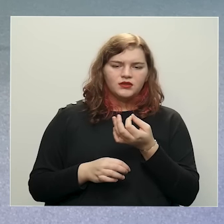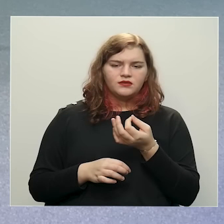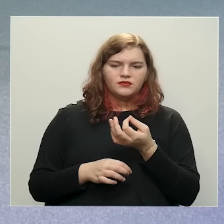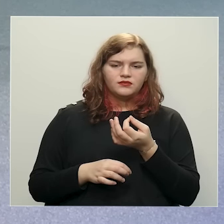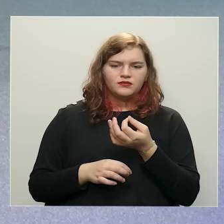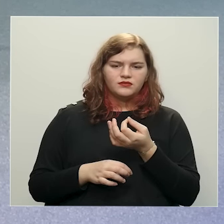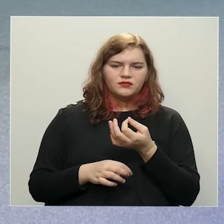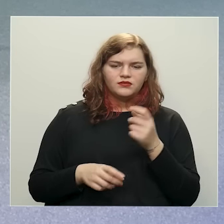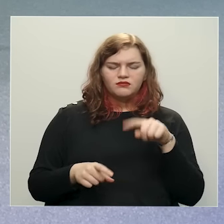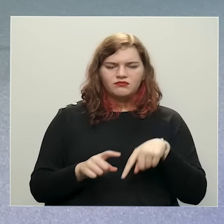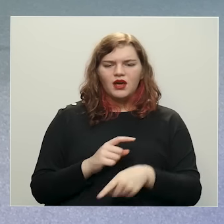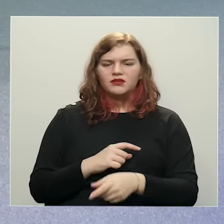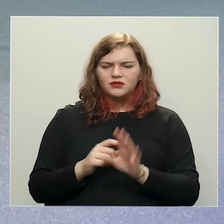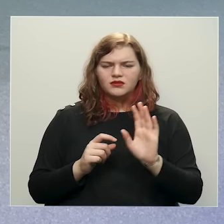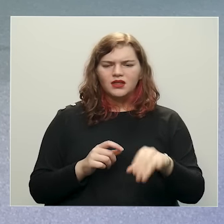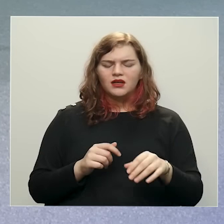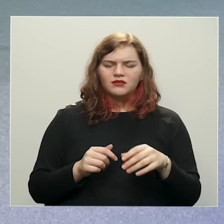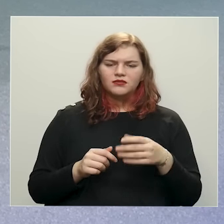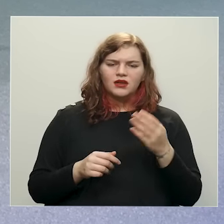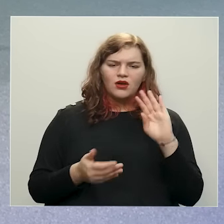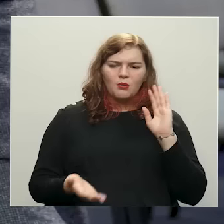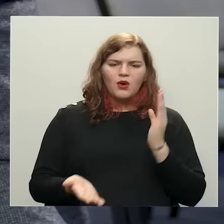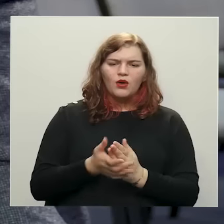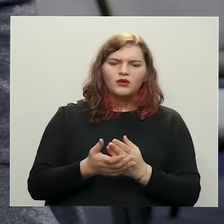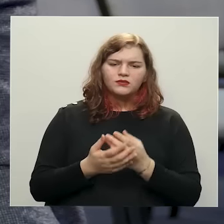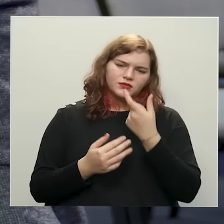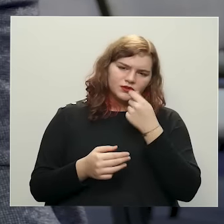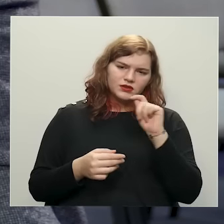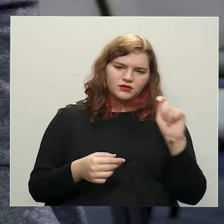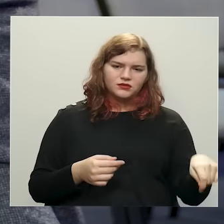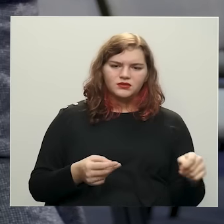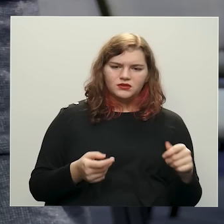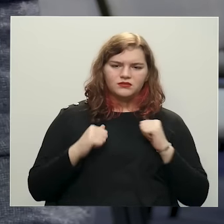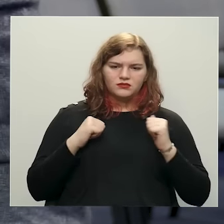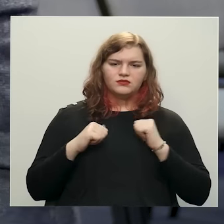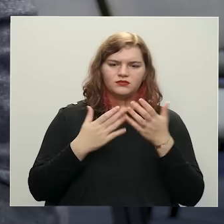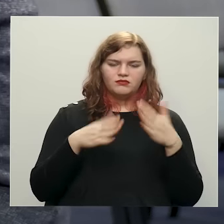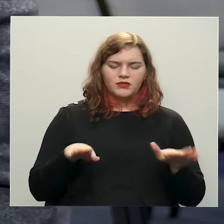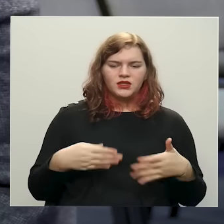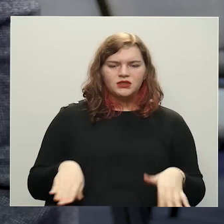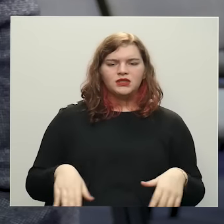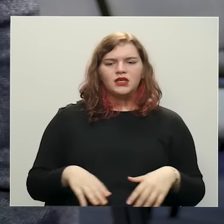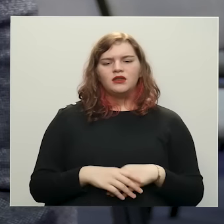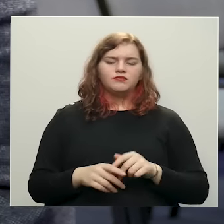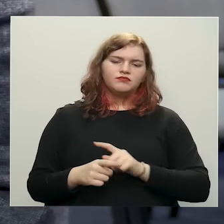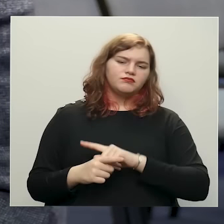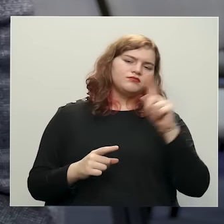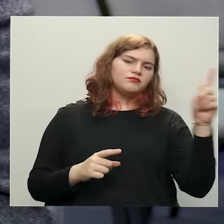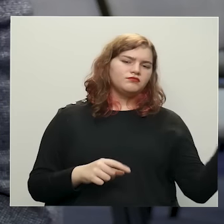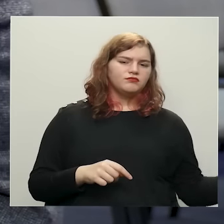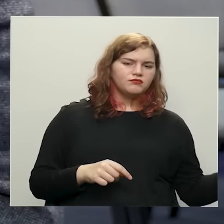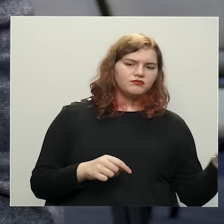răscolesc, nu vreau, atunci am luat hotărârea să renunțăm la să sta în munți acolo și am plecat